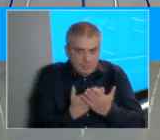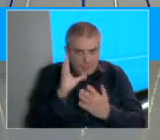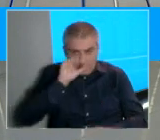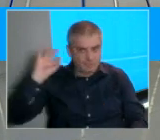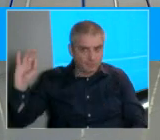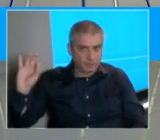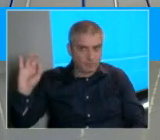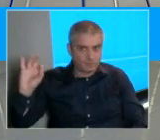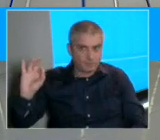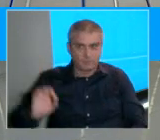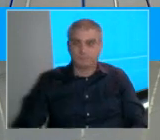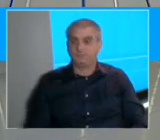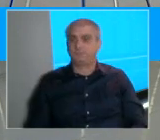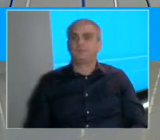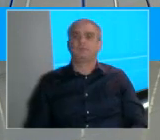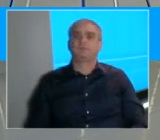שלהם.